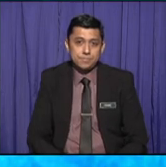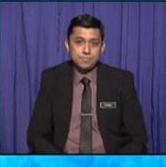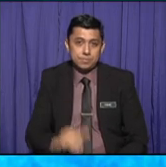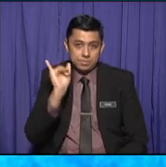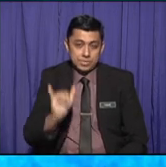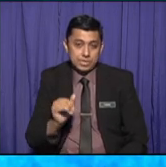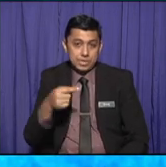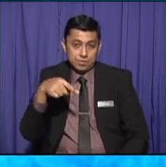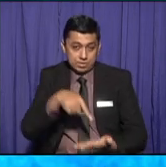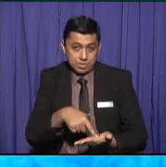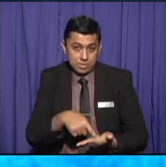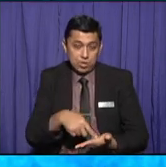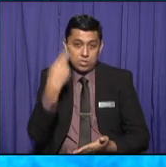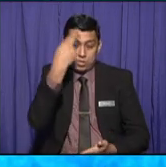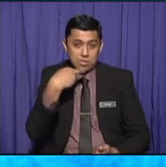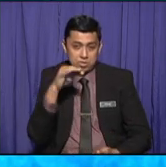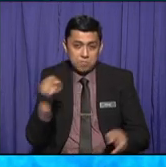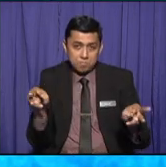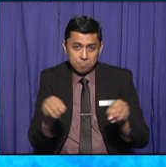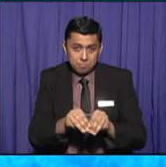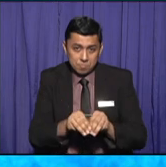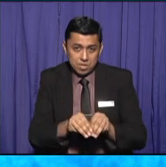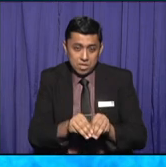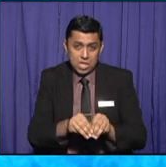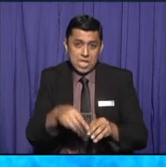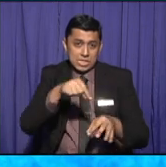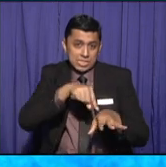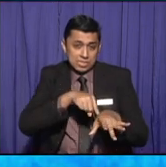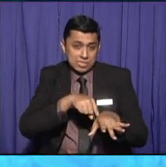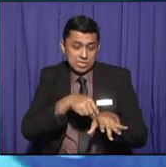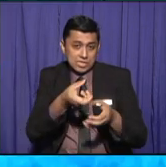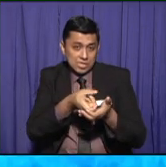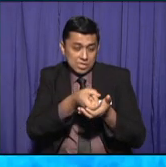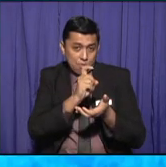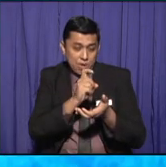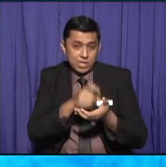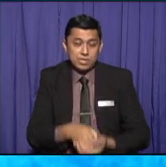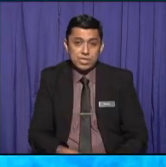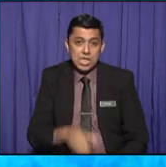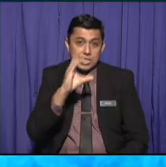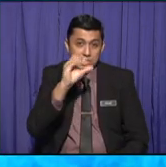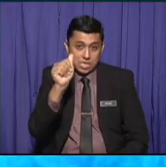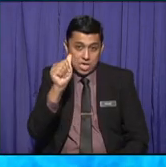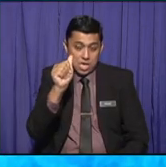Yang ini rupanya macam tangkai cawan bunyinya ca.